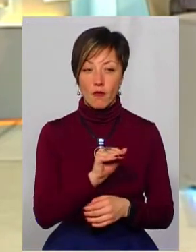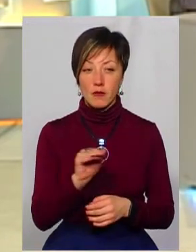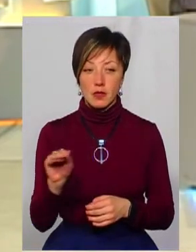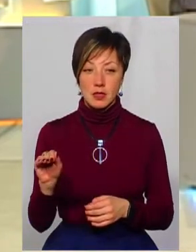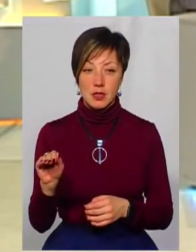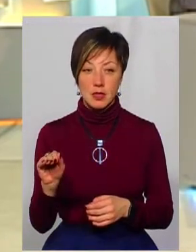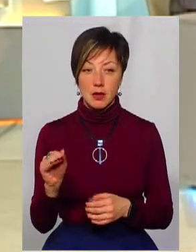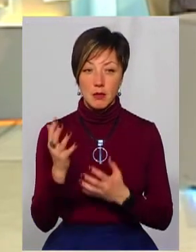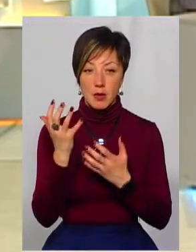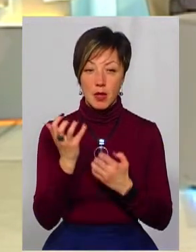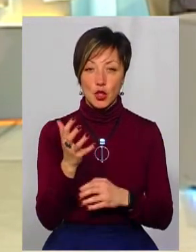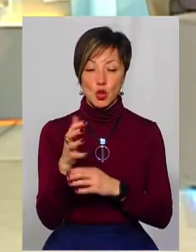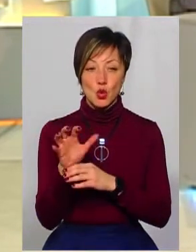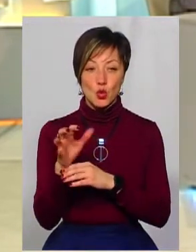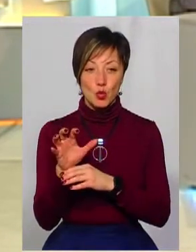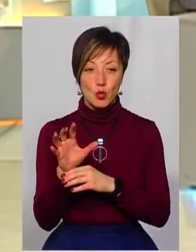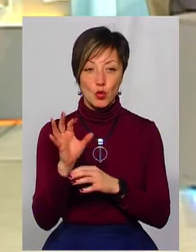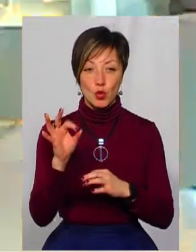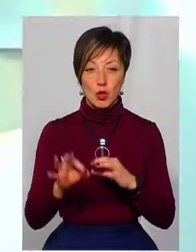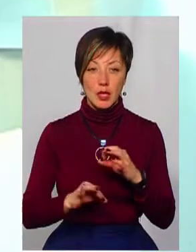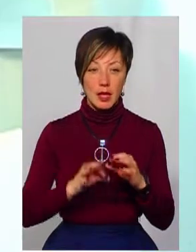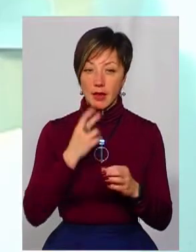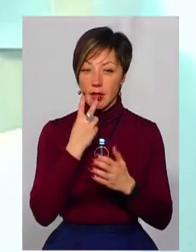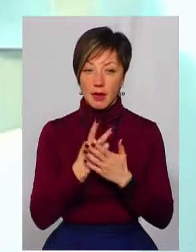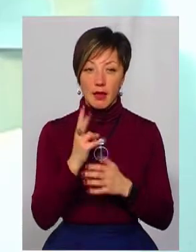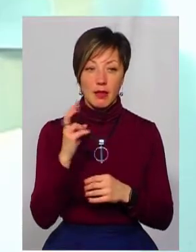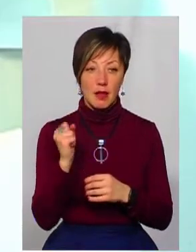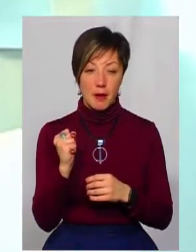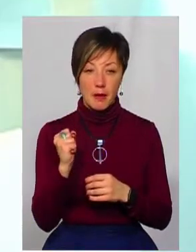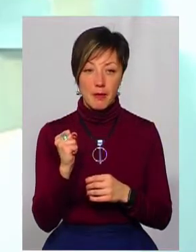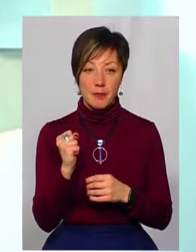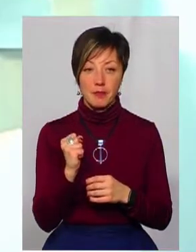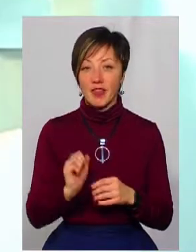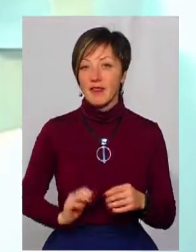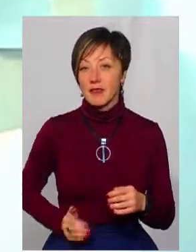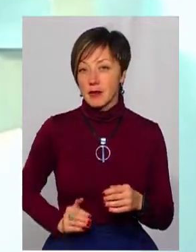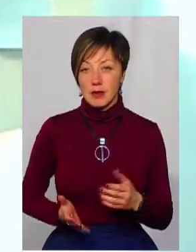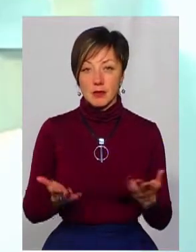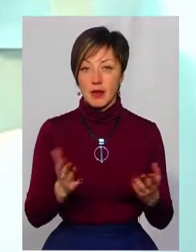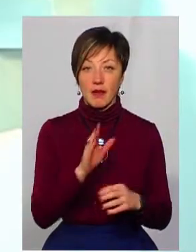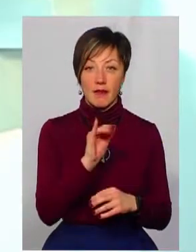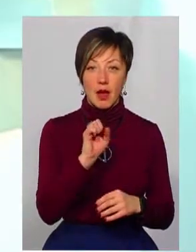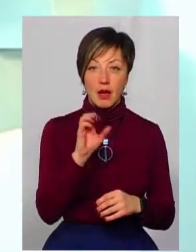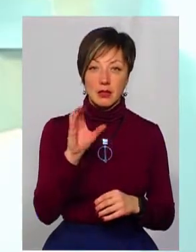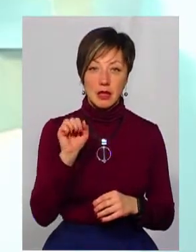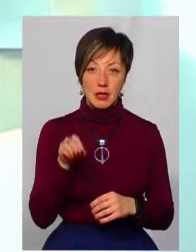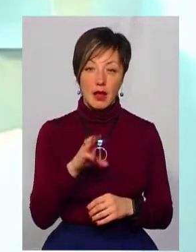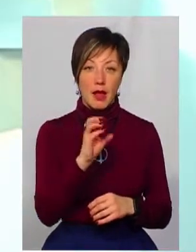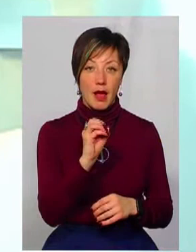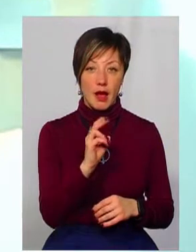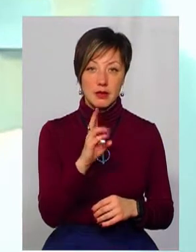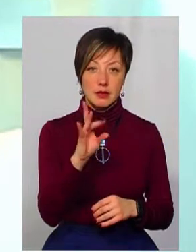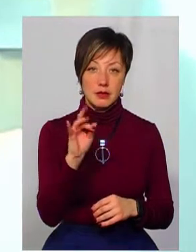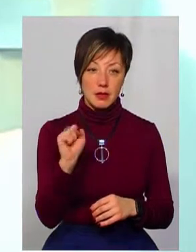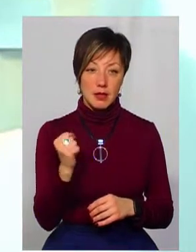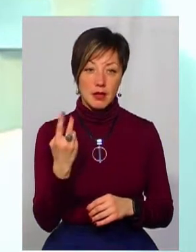офіційний приймач супутниковий, не дивлячись на провайдера, чи це Viasat, чи це Екстра, це